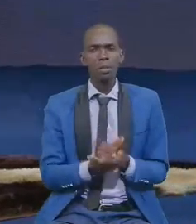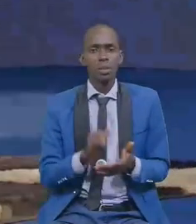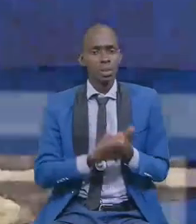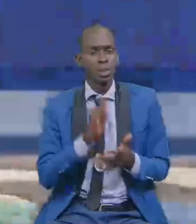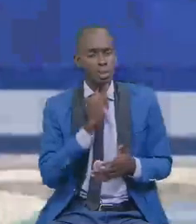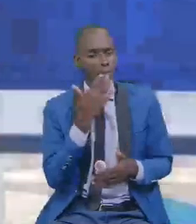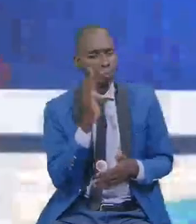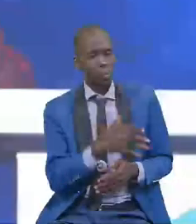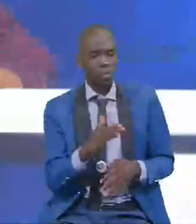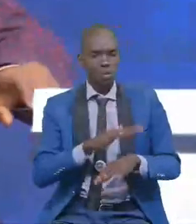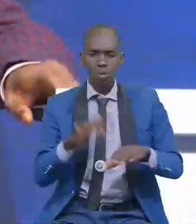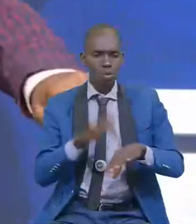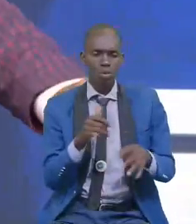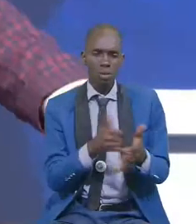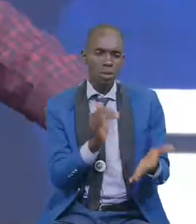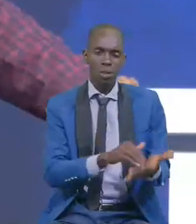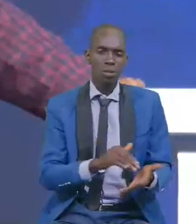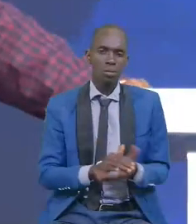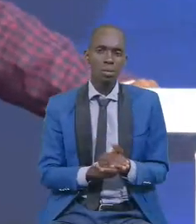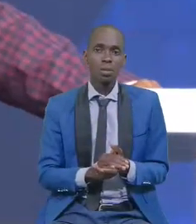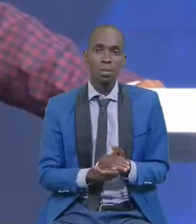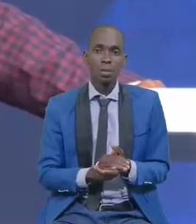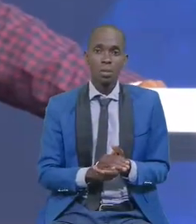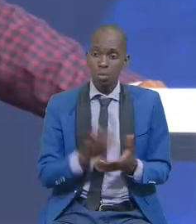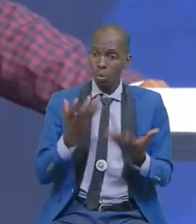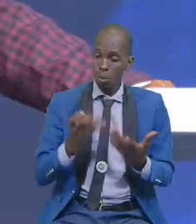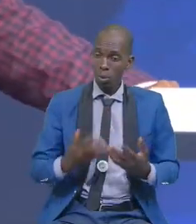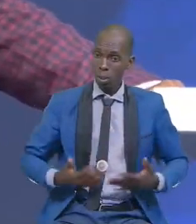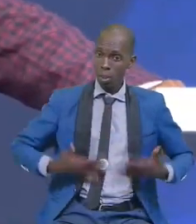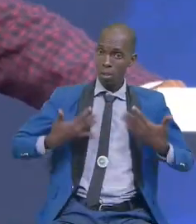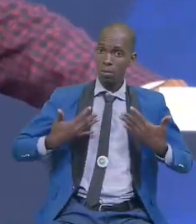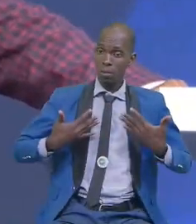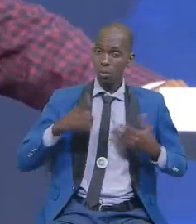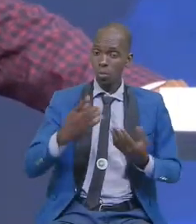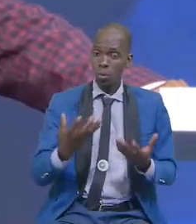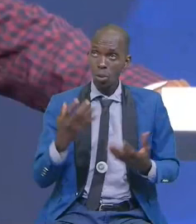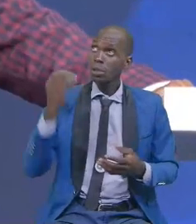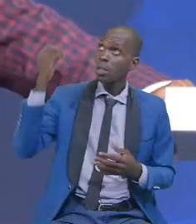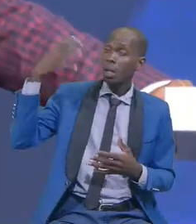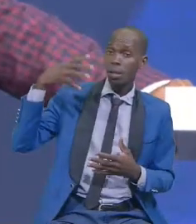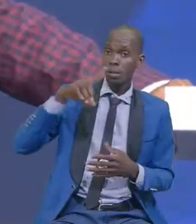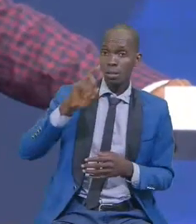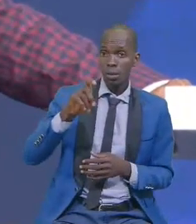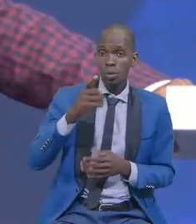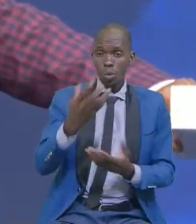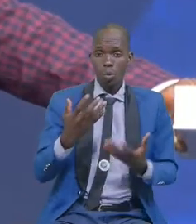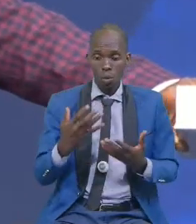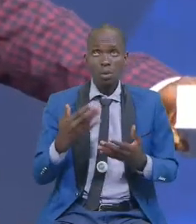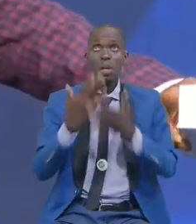C'est pour dire, ne touche plus cette chose-là. Tu veux la vie, tu veux la lumière, tu veux le